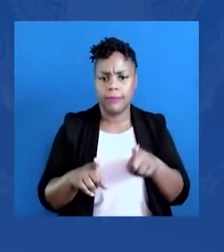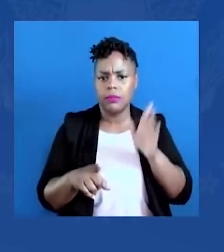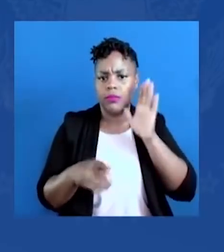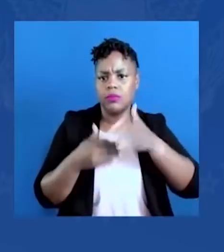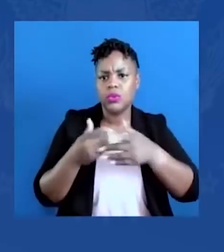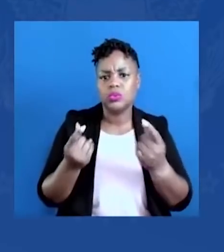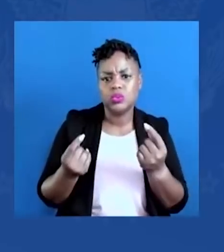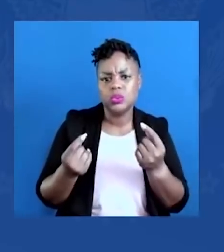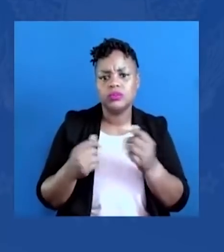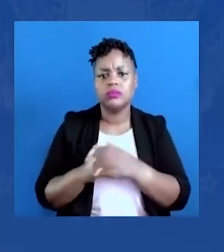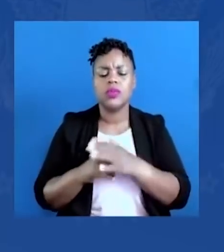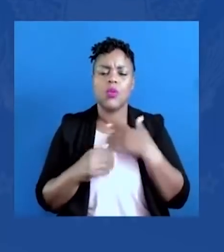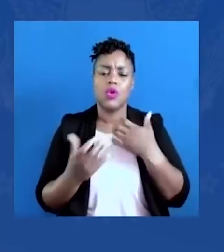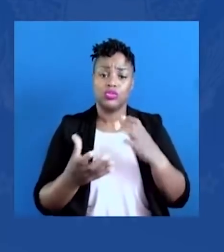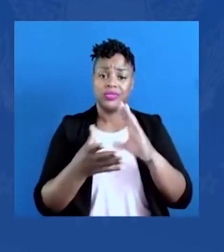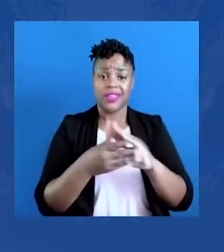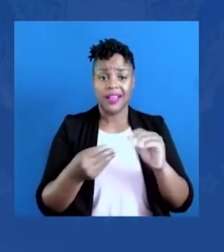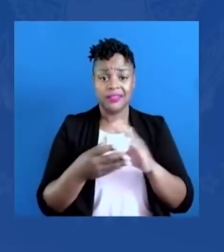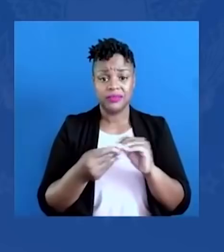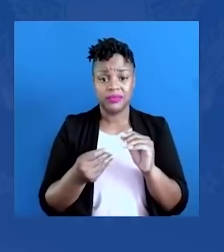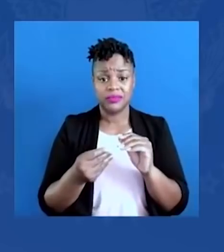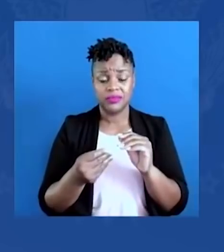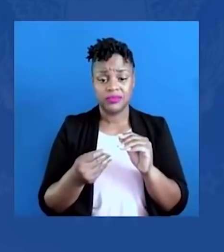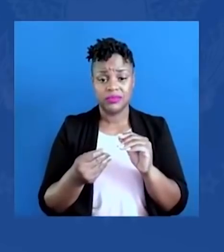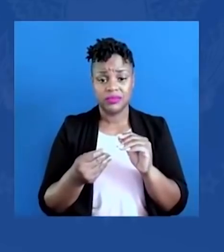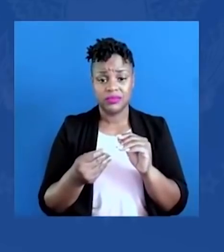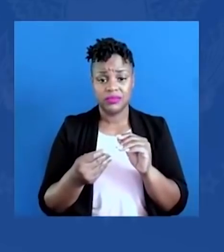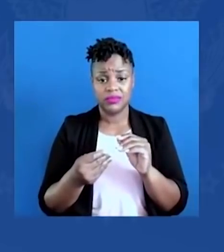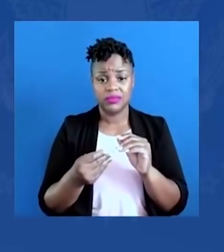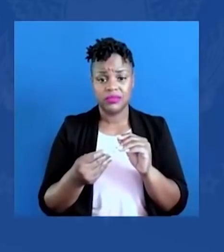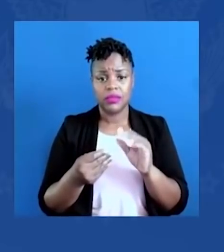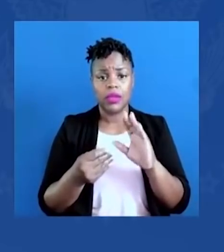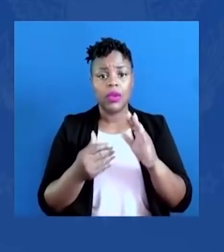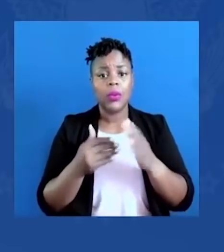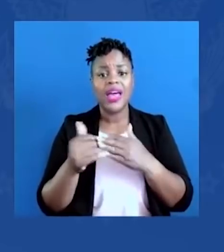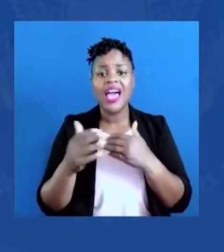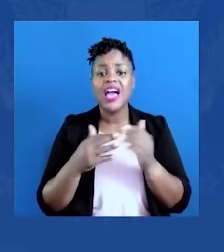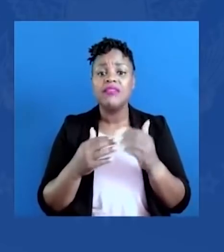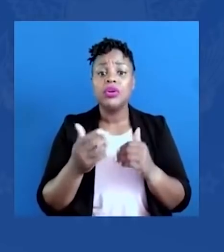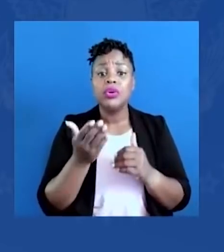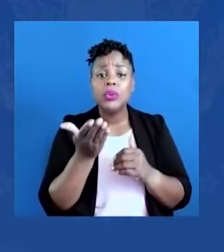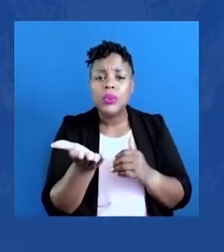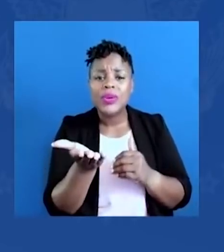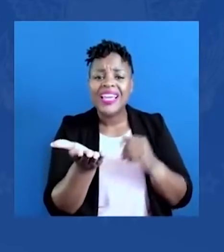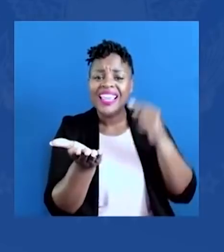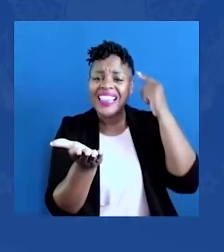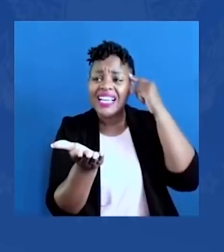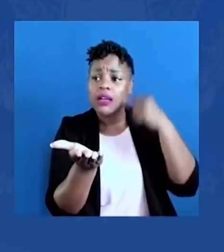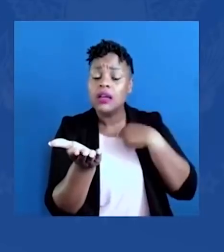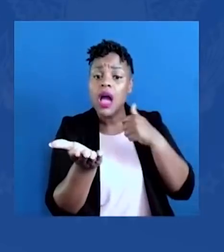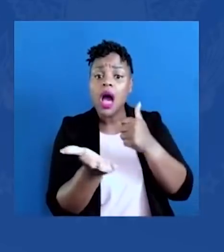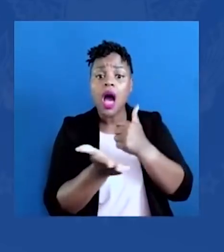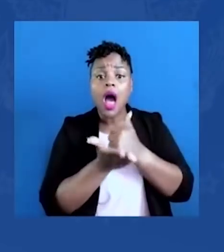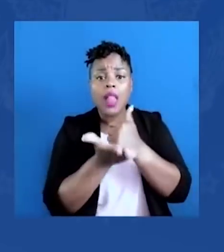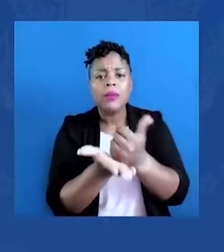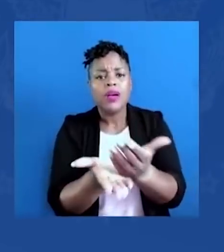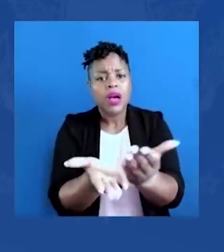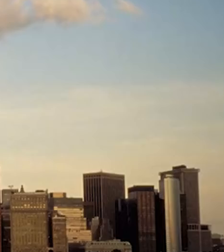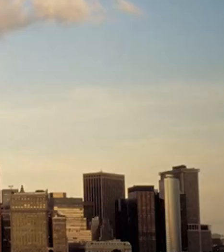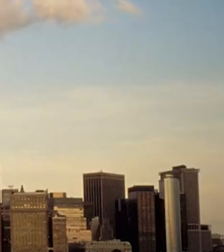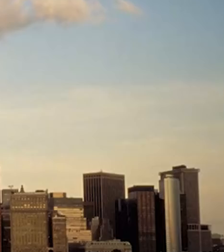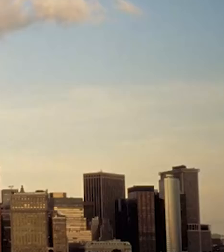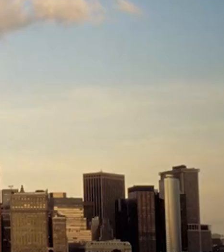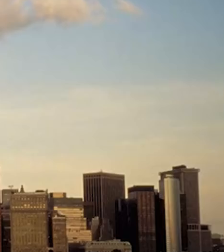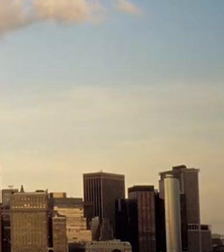dagaalamayaasha Al-Qaeda ayaa saddex diyaaradood oo kuwa ganacsiga waxay ku burburiyeen taariikh matanaha ah ee magaalada New York ee dalka Mareykanka diyaarad afraad